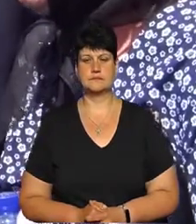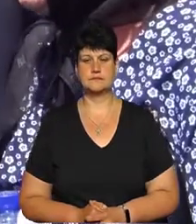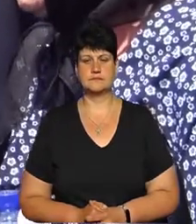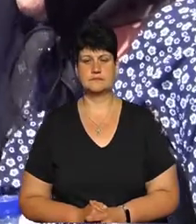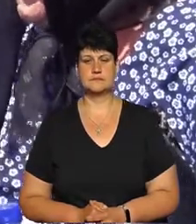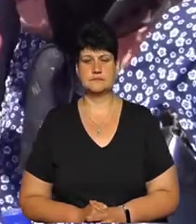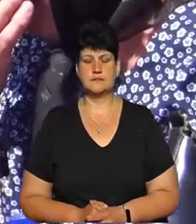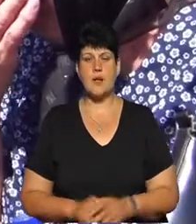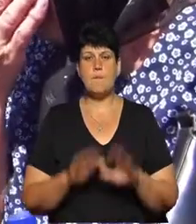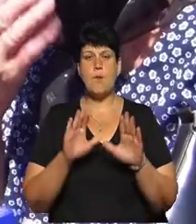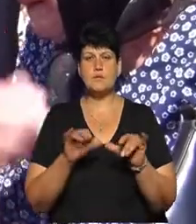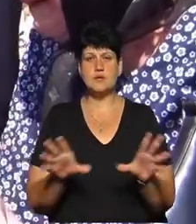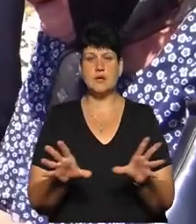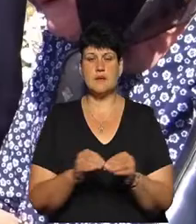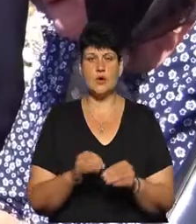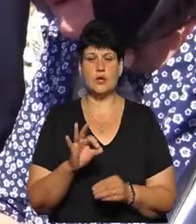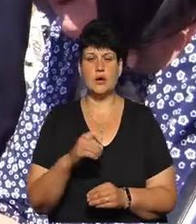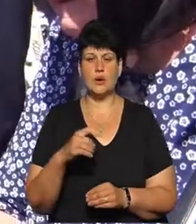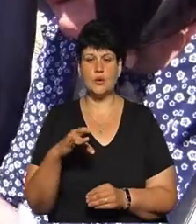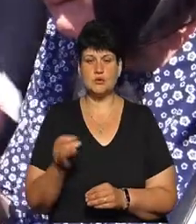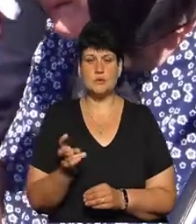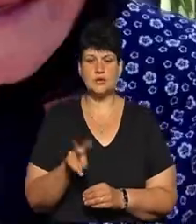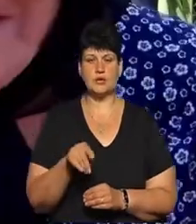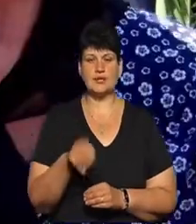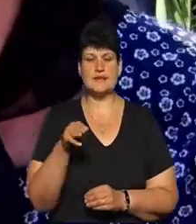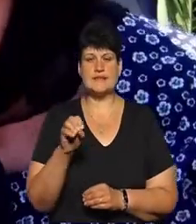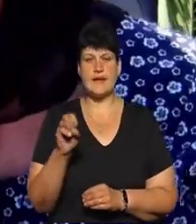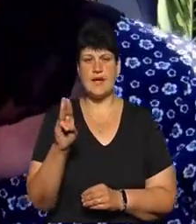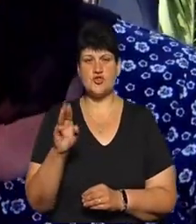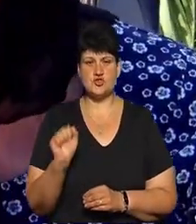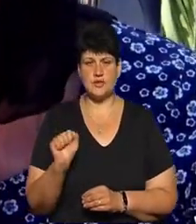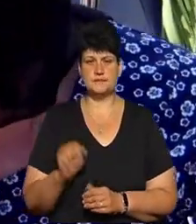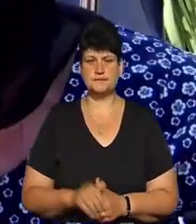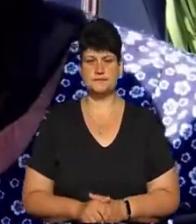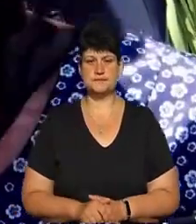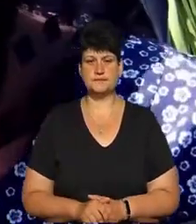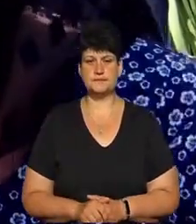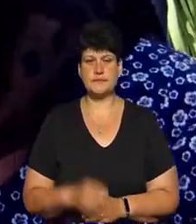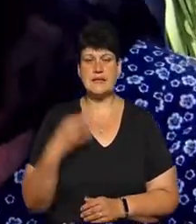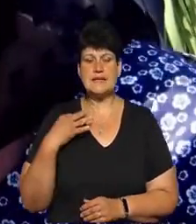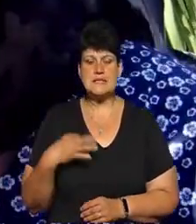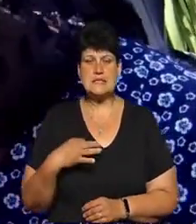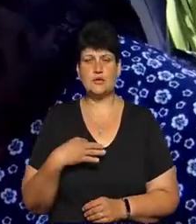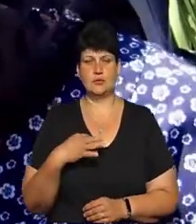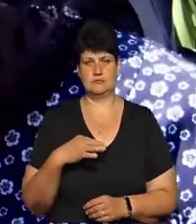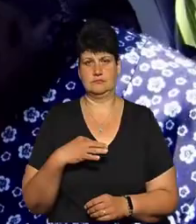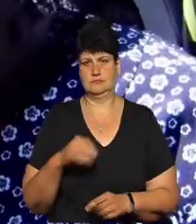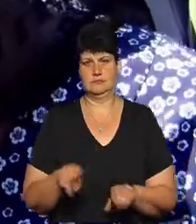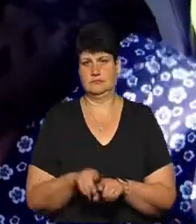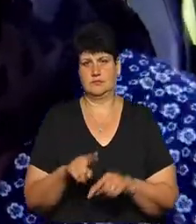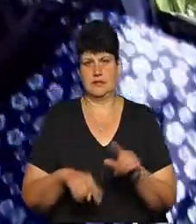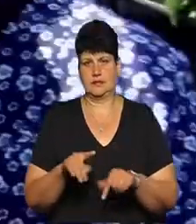Попрощатися із Олегом Хрущом прийшла його теща Ганна Поцілуйко. Сином рідним був для нас, дітей дуже